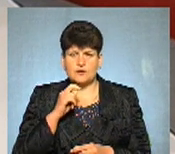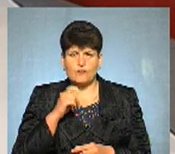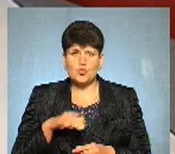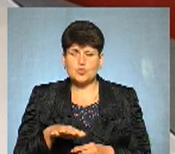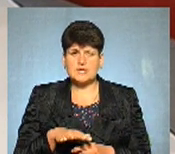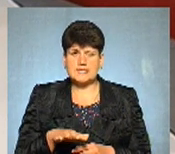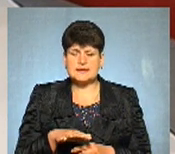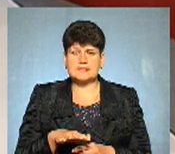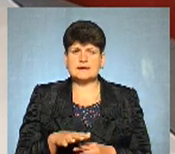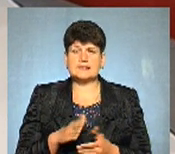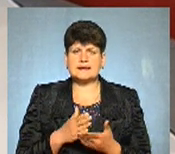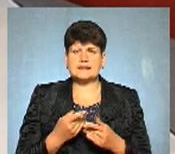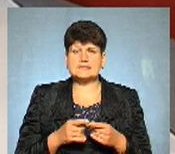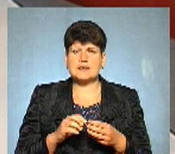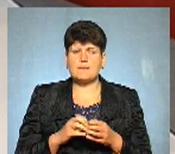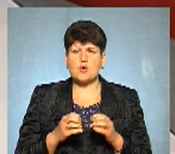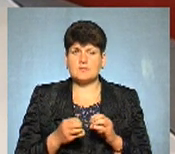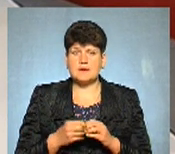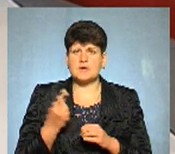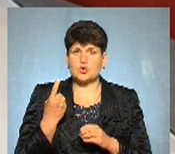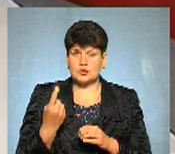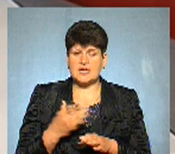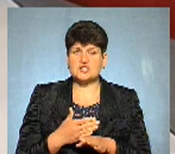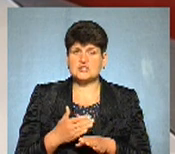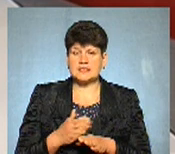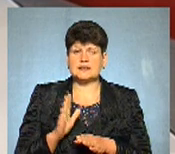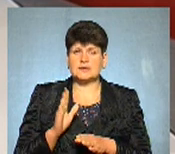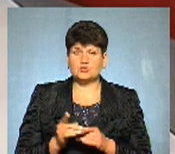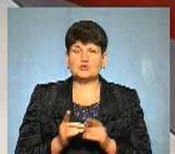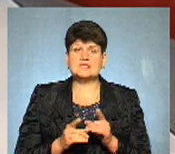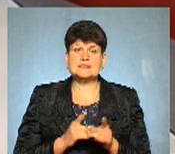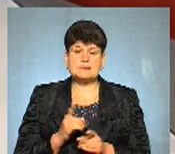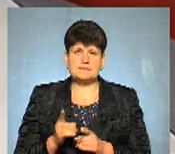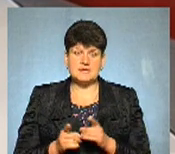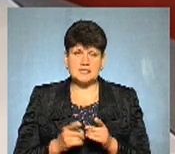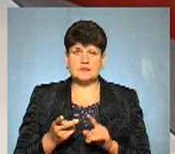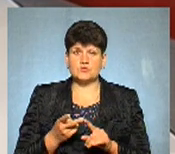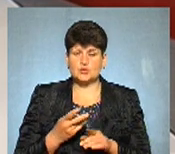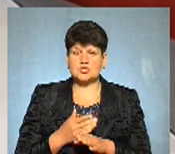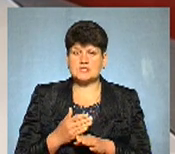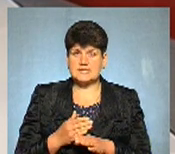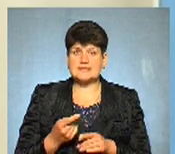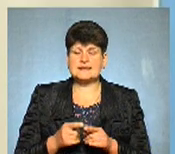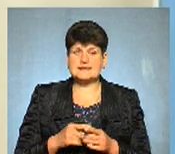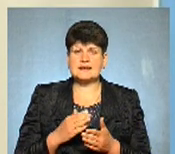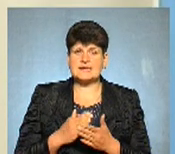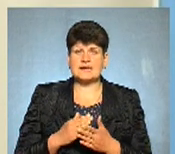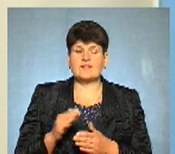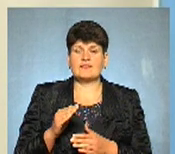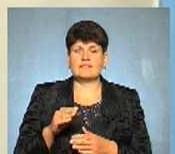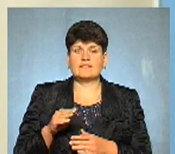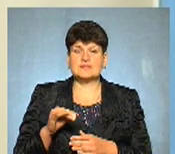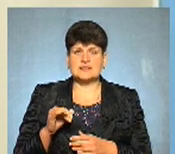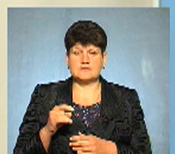в тубдиспансерах є ця проблема, і одна з частин, де буде зміни в реформі, в другій частині реформи, це якраз є в